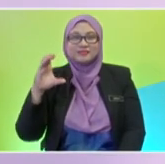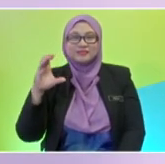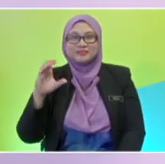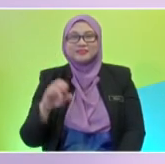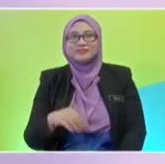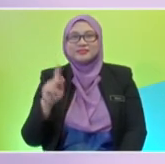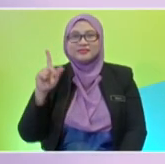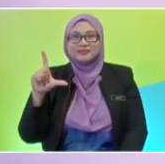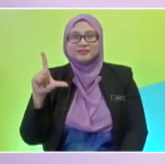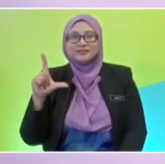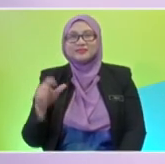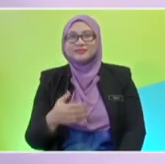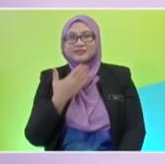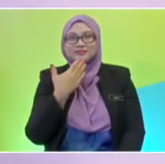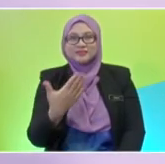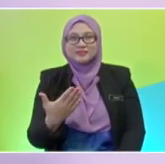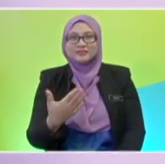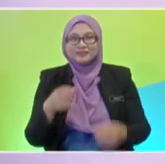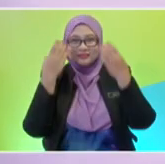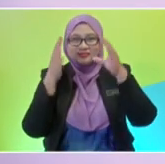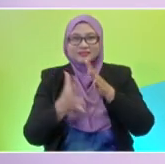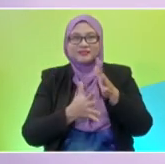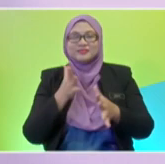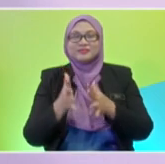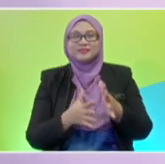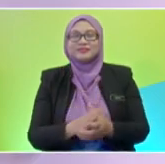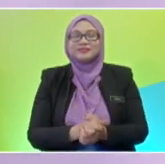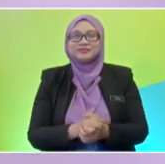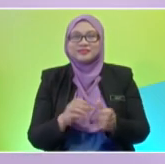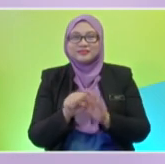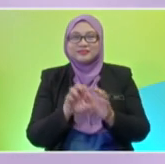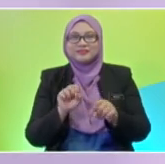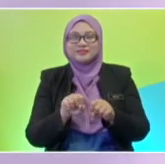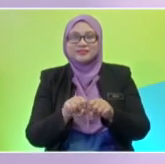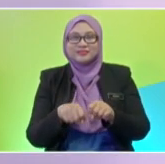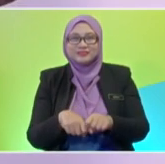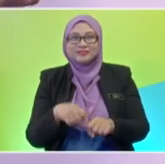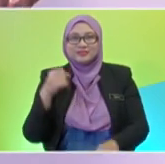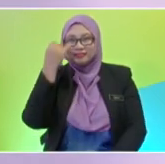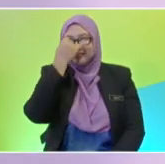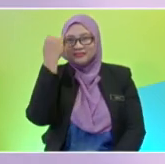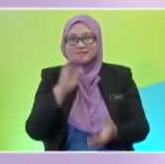kasih secara kita semoga Irfan menjadi izhar Insyaallah